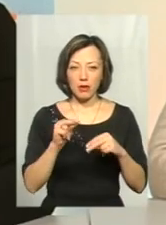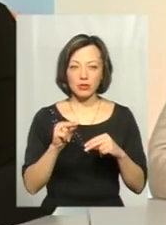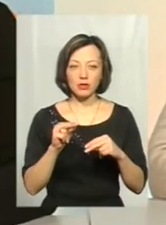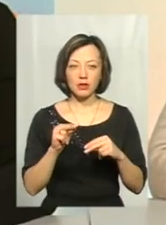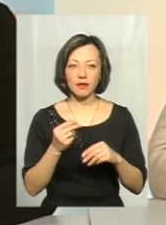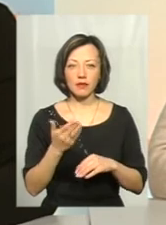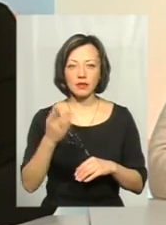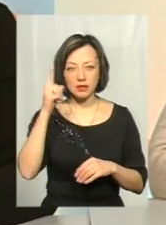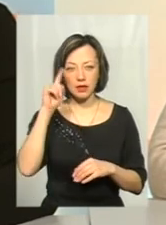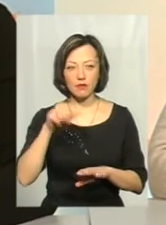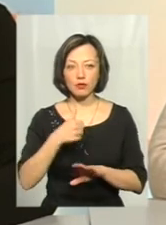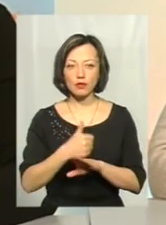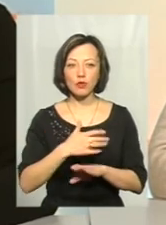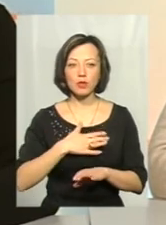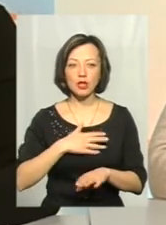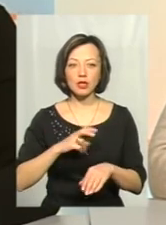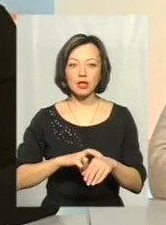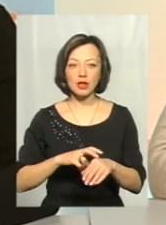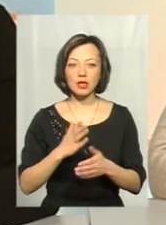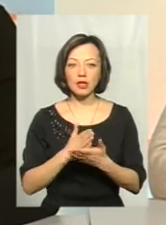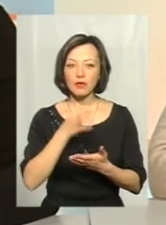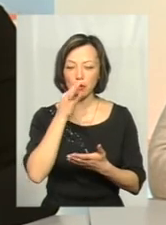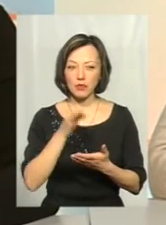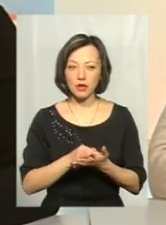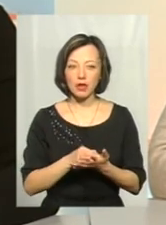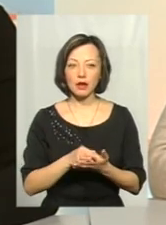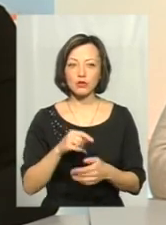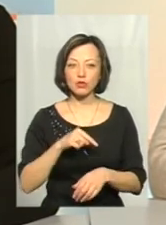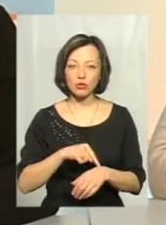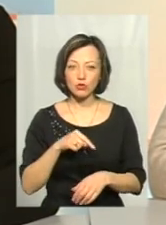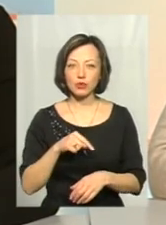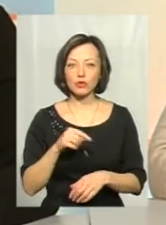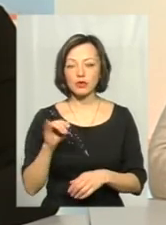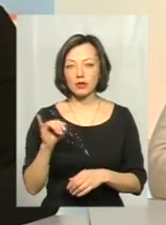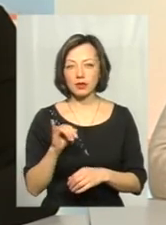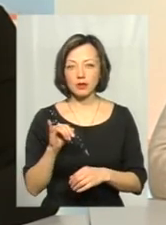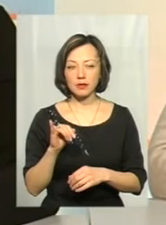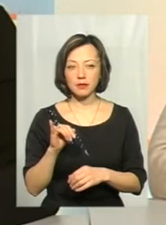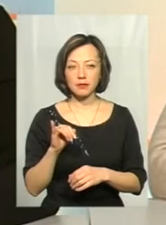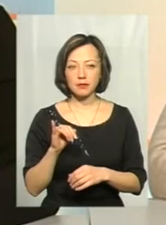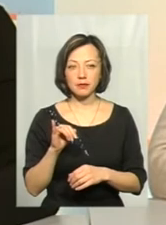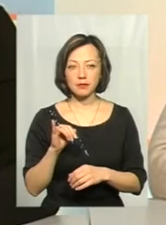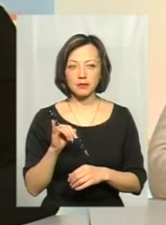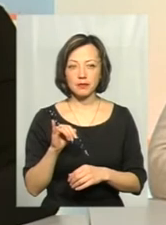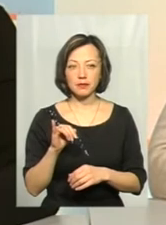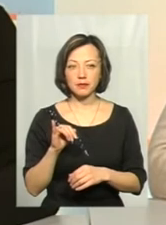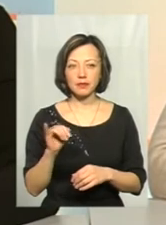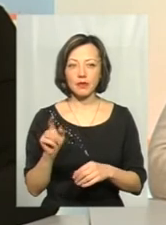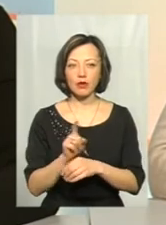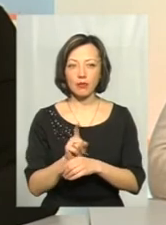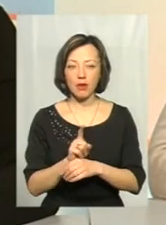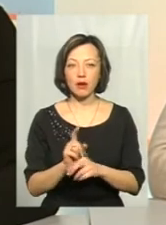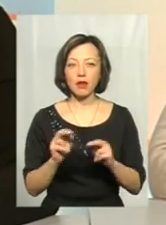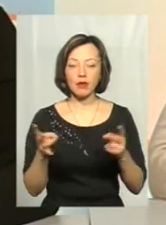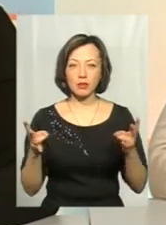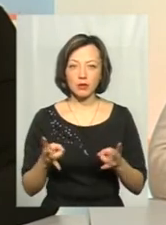ви знаєте, в основному наші лікарі є відповідальні і чуйні, і як люди нормальні, такі, як